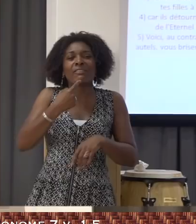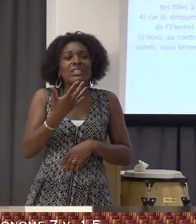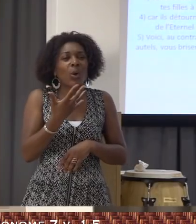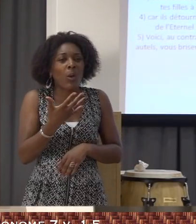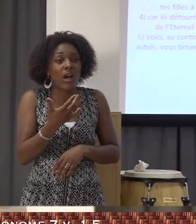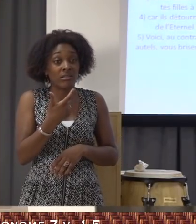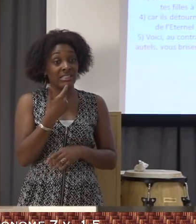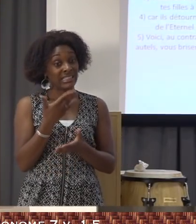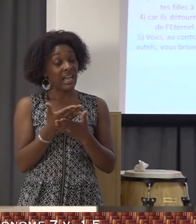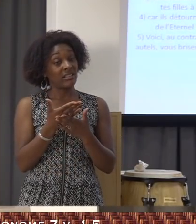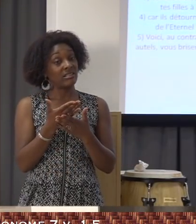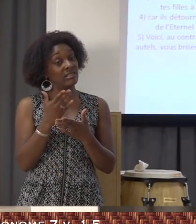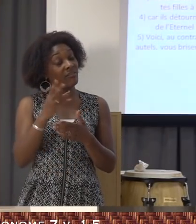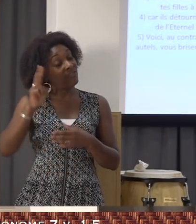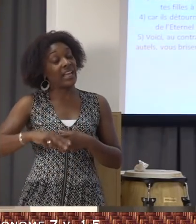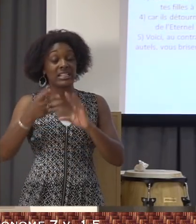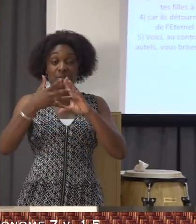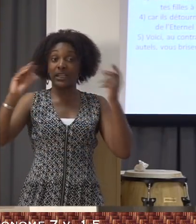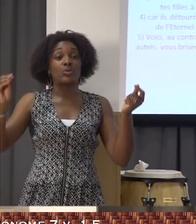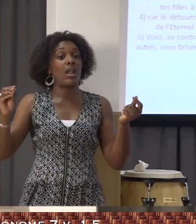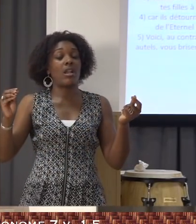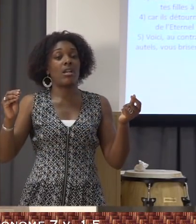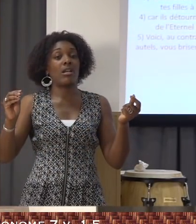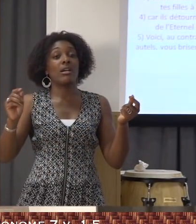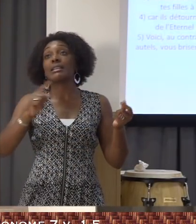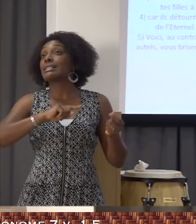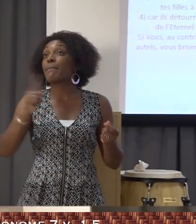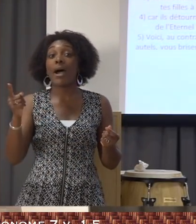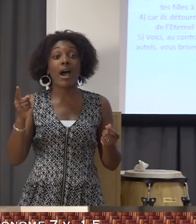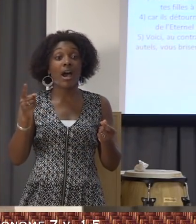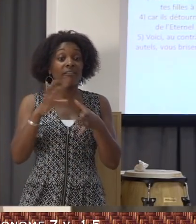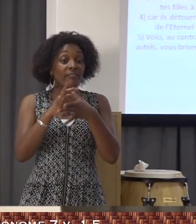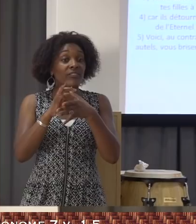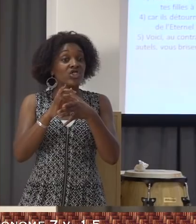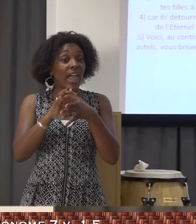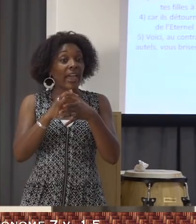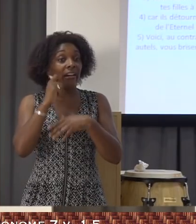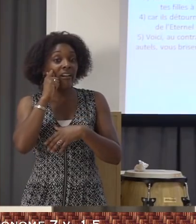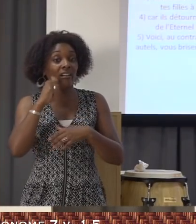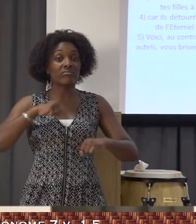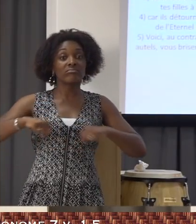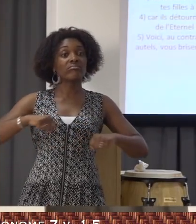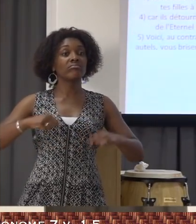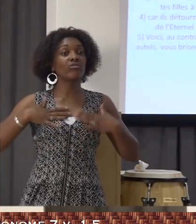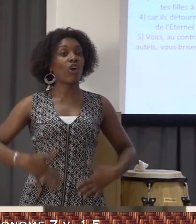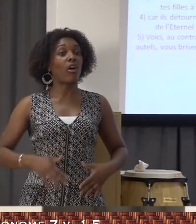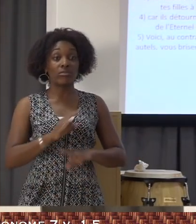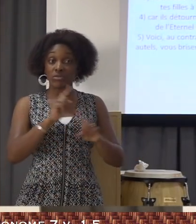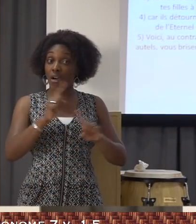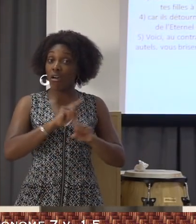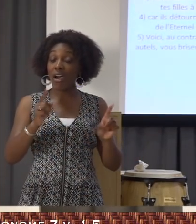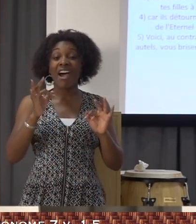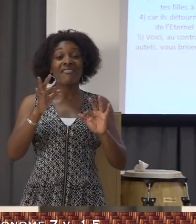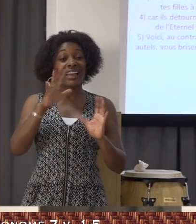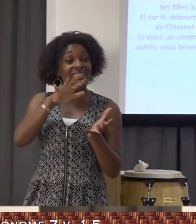acte spirituel. Ça ne se fait pas dans le physique. Cela se fait dans le